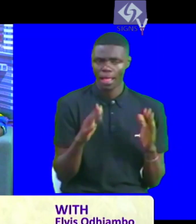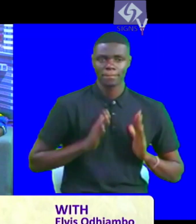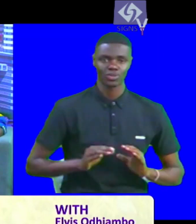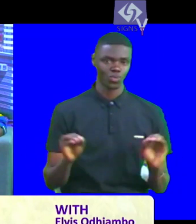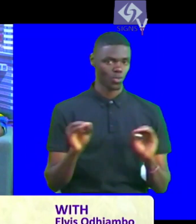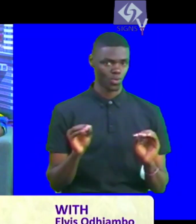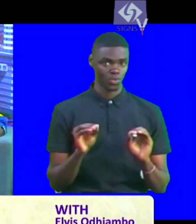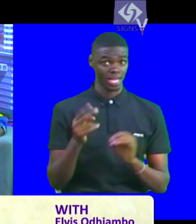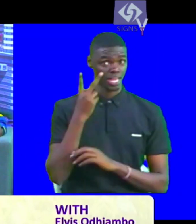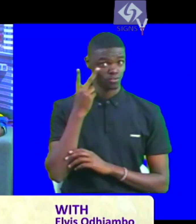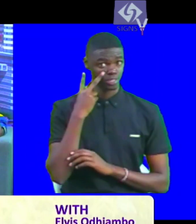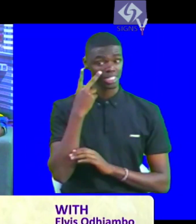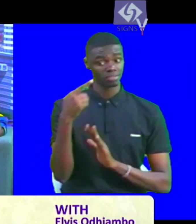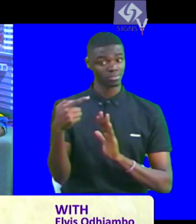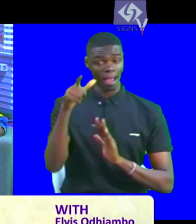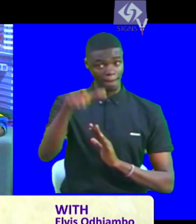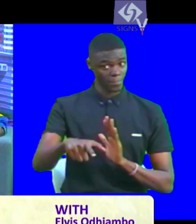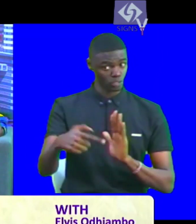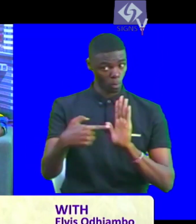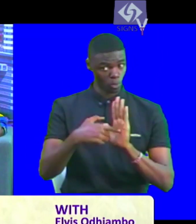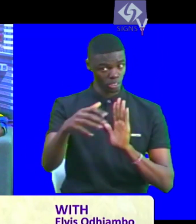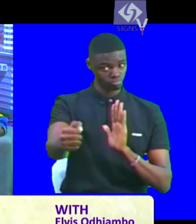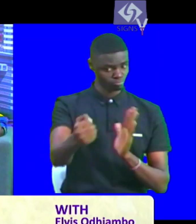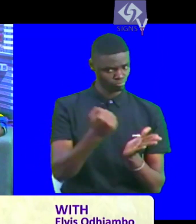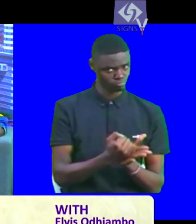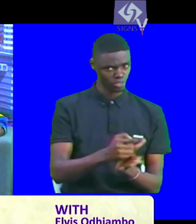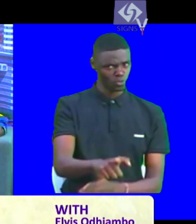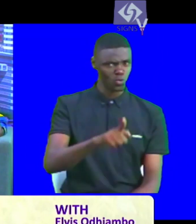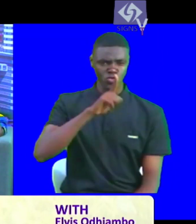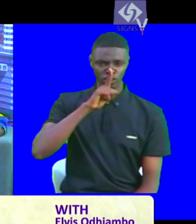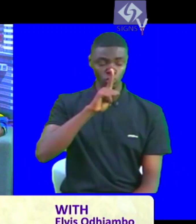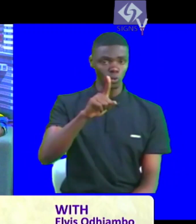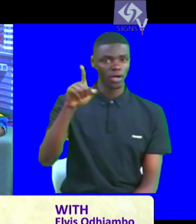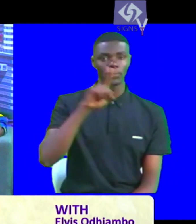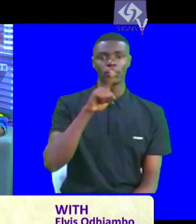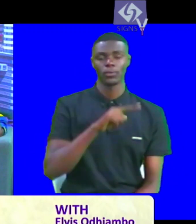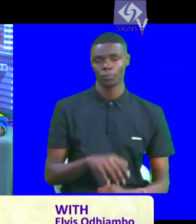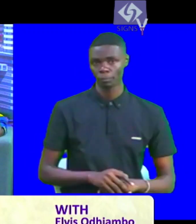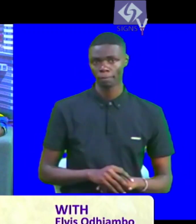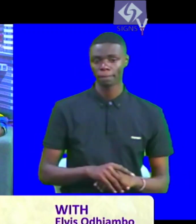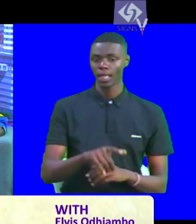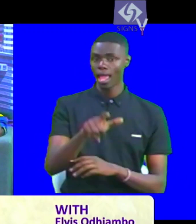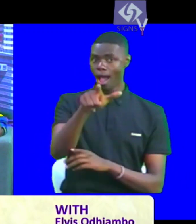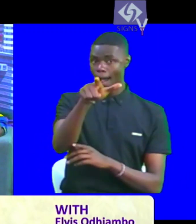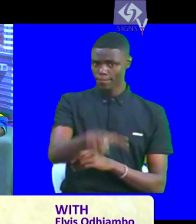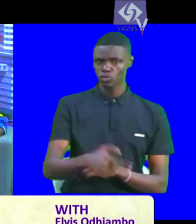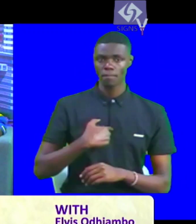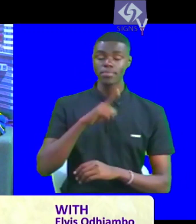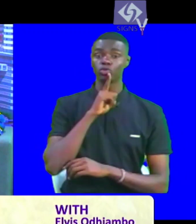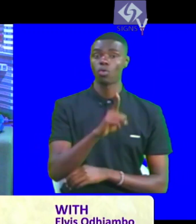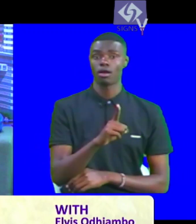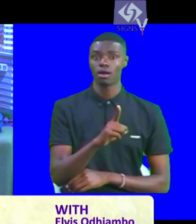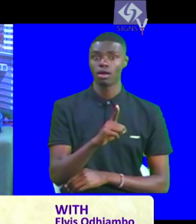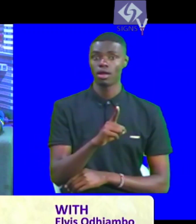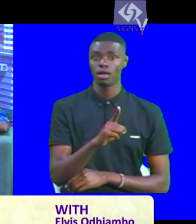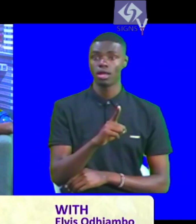mtu wa kubabaika. Ukiona amepoint mtu ni mtu wa sure bet. Yeah. So huyo